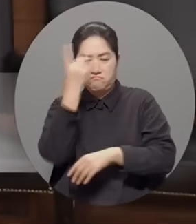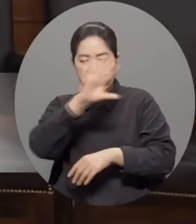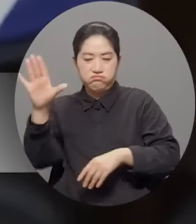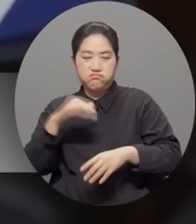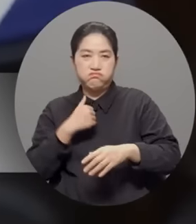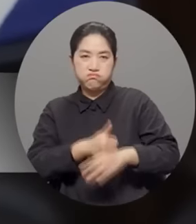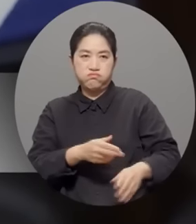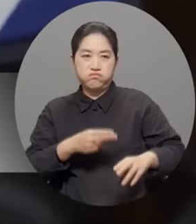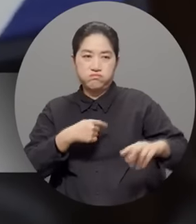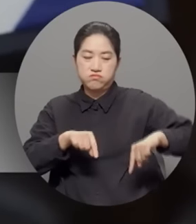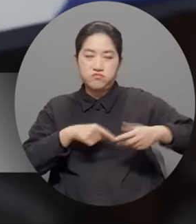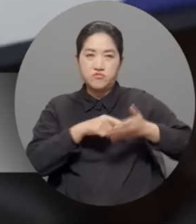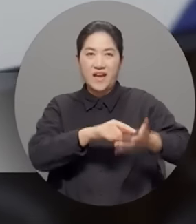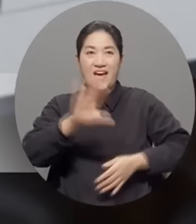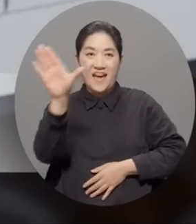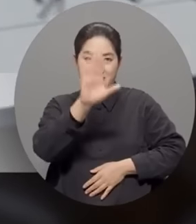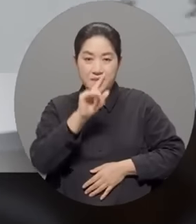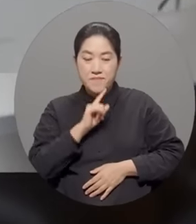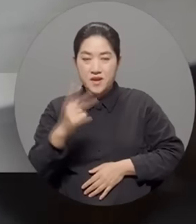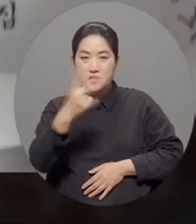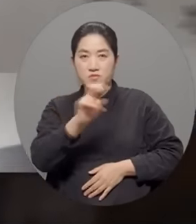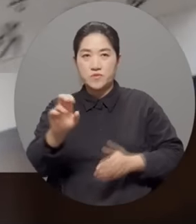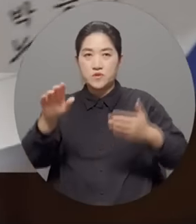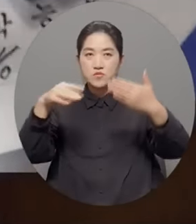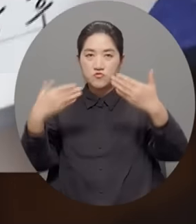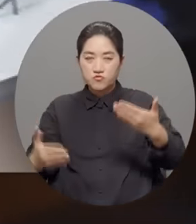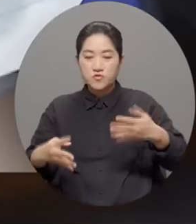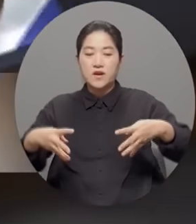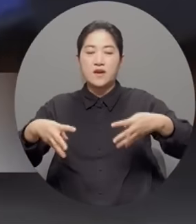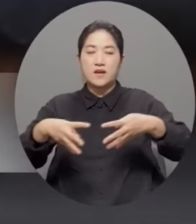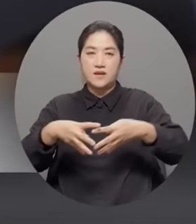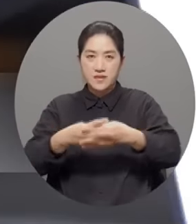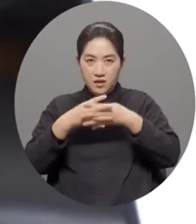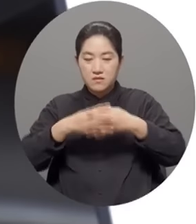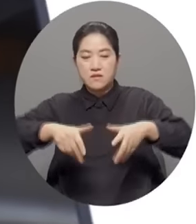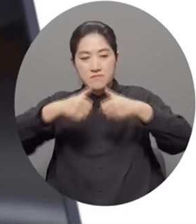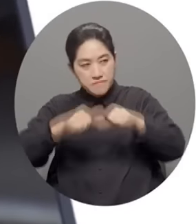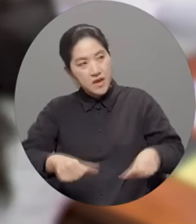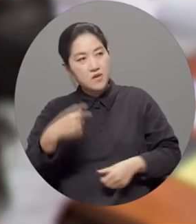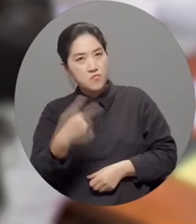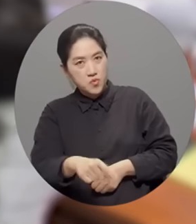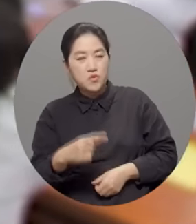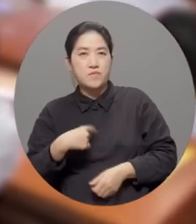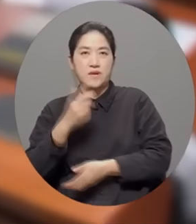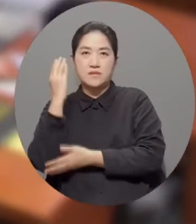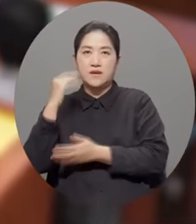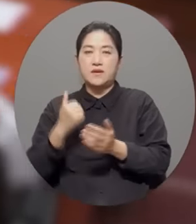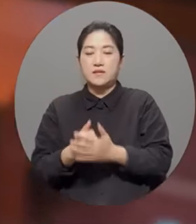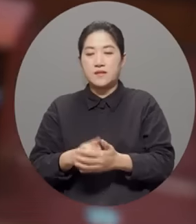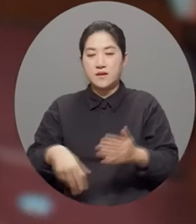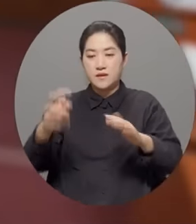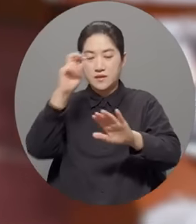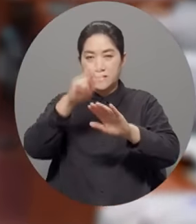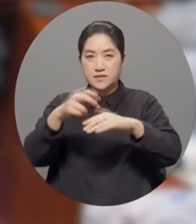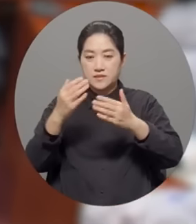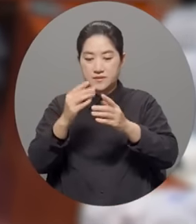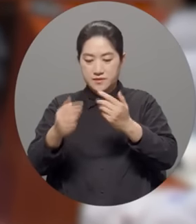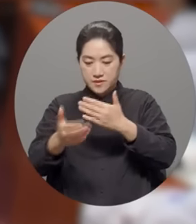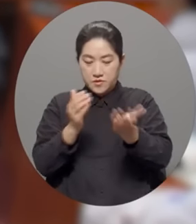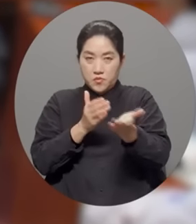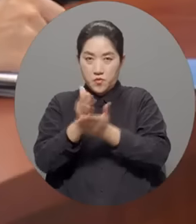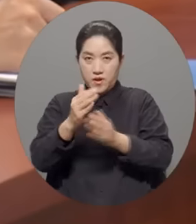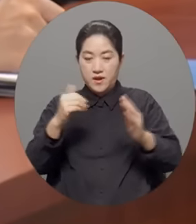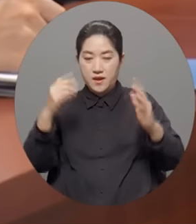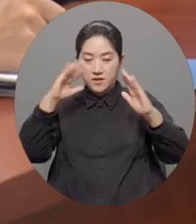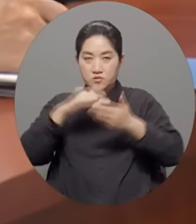강행하지 않겠다던 2020년 구사 의정 합의를 어겼다고 맹비난했습니다. 특히 의대 증원만으론 필수 지역 의료